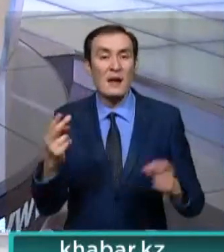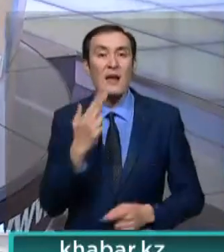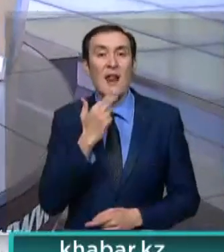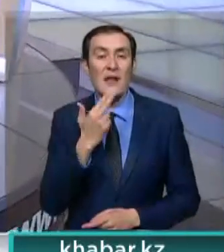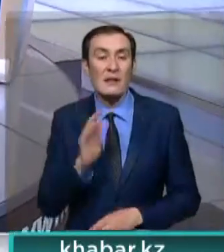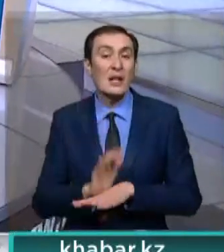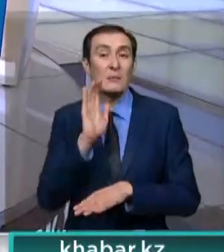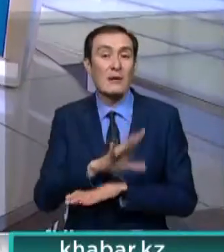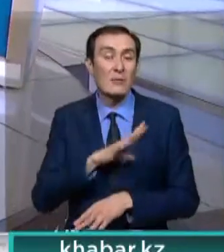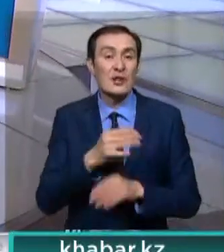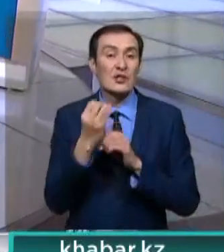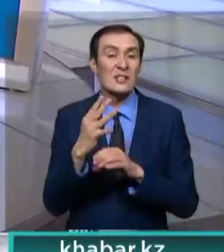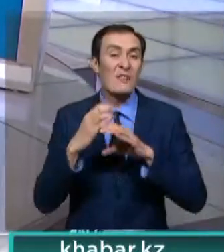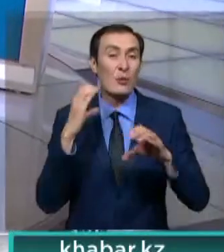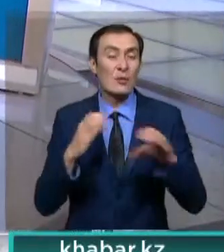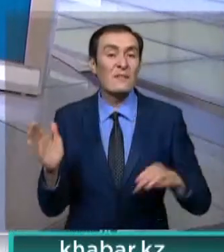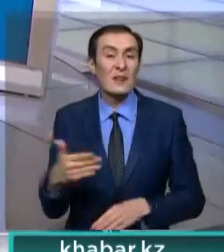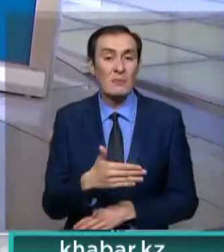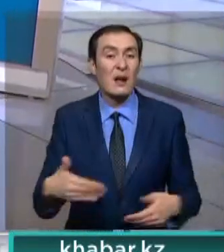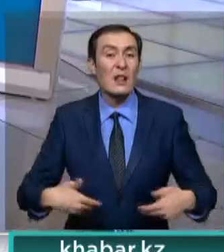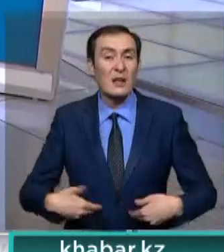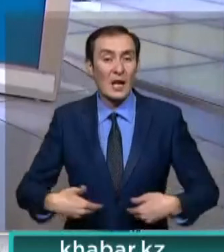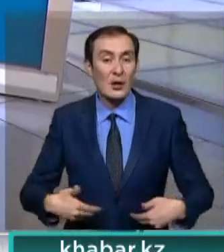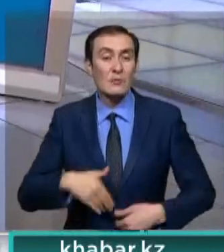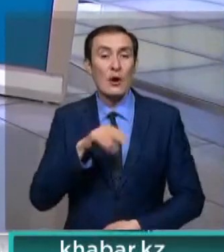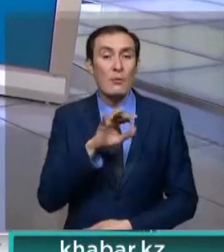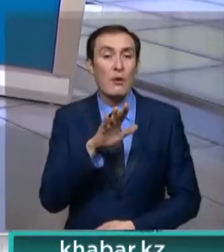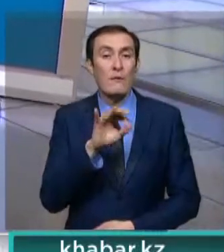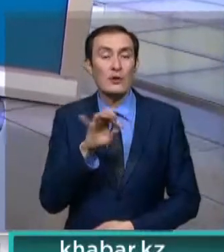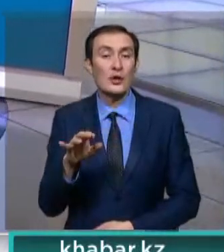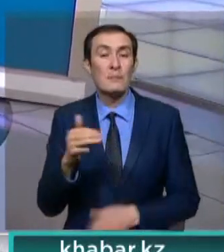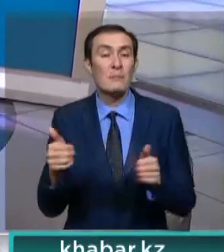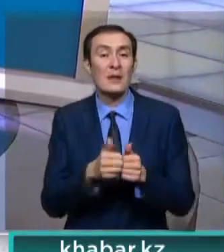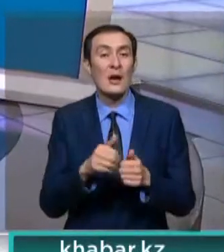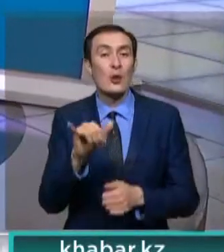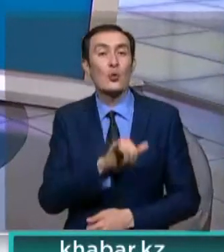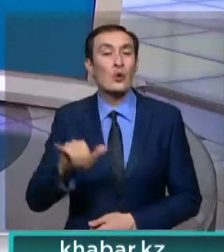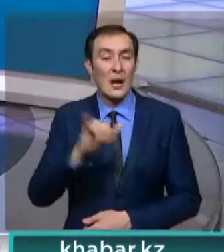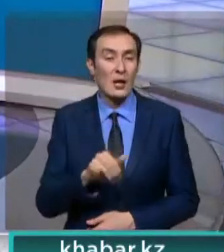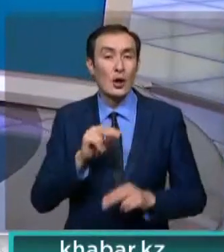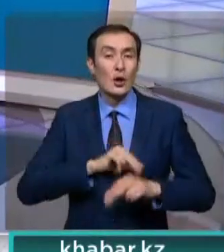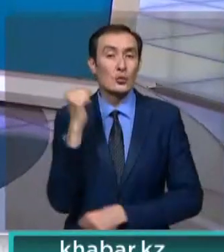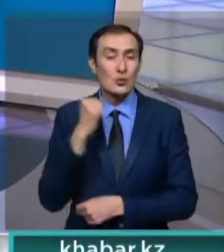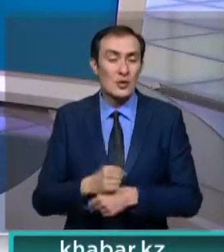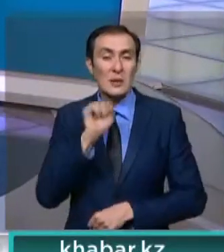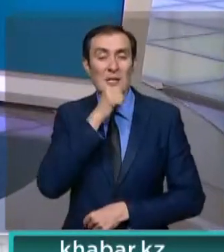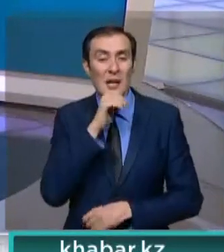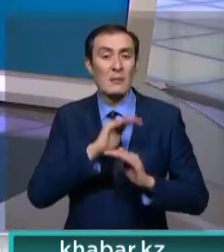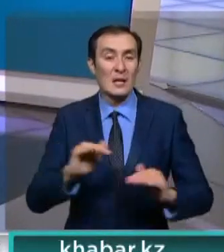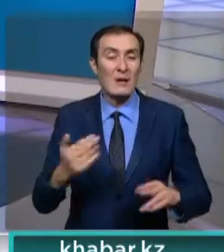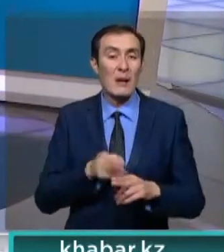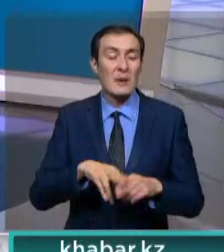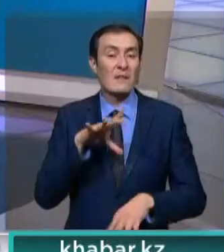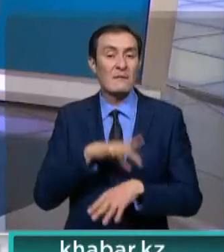они отправили 14 вагонов рыбы голодающим по Волжье и Приорале. Труженикам, старикам и детям. Об